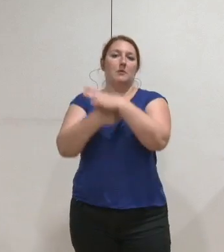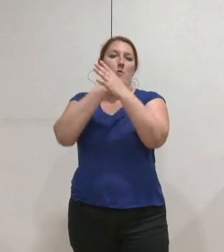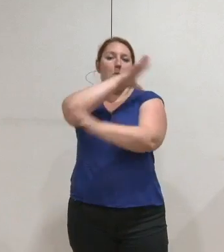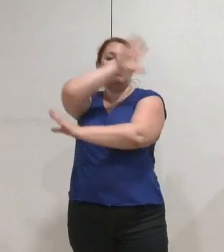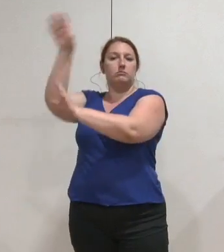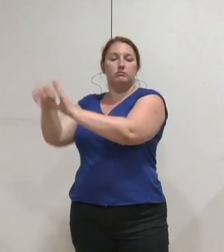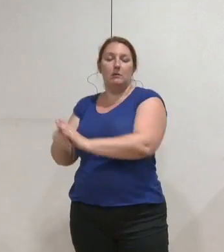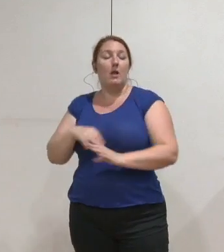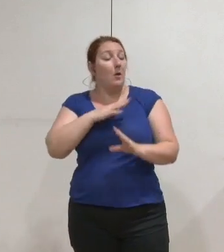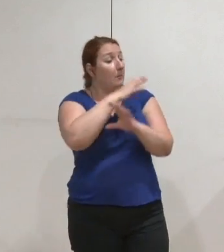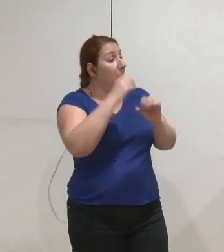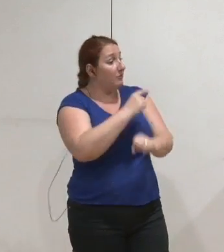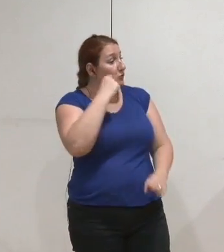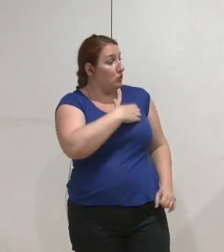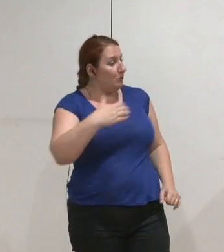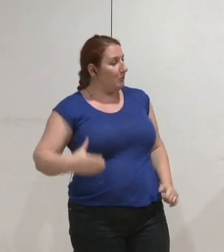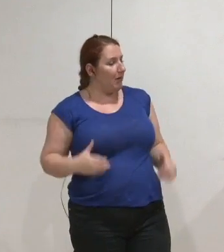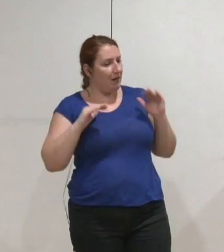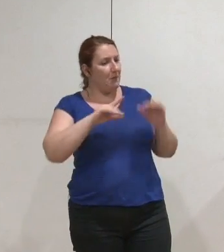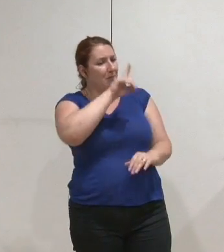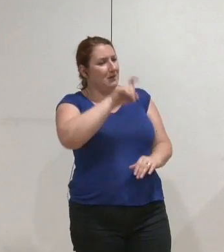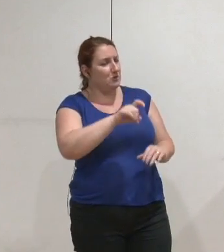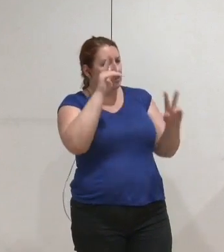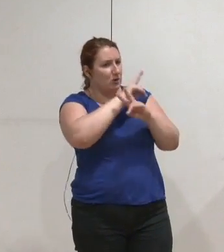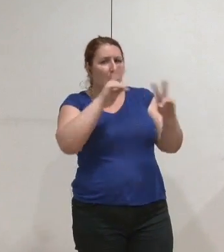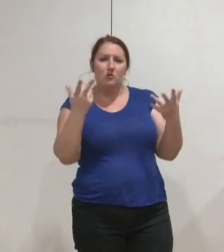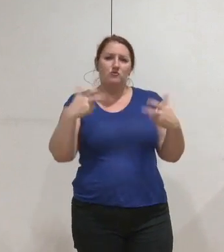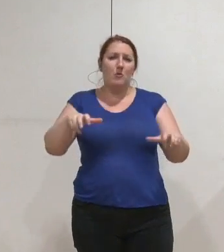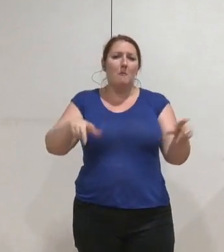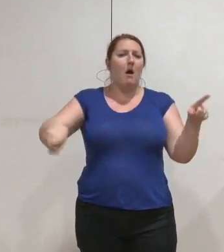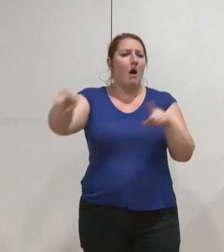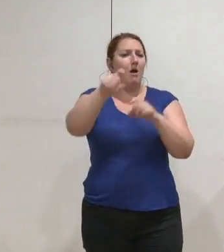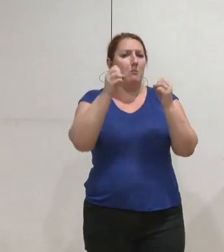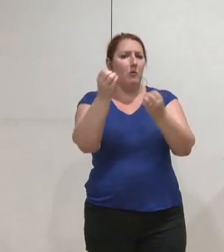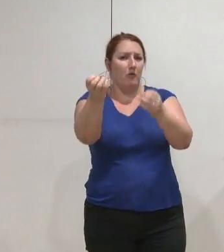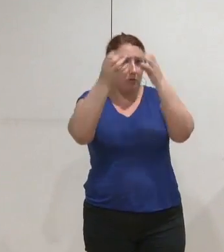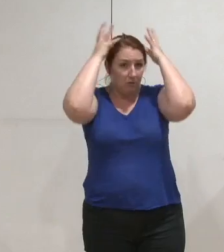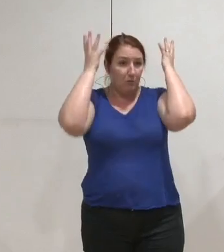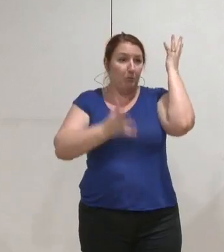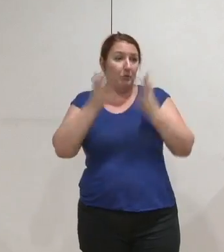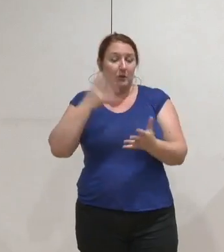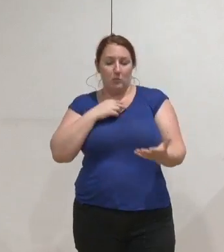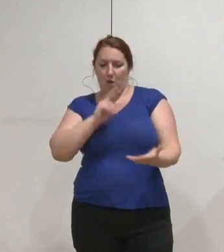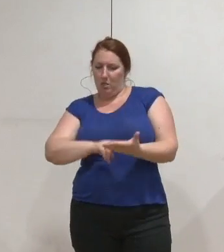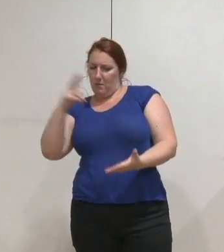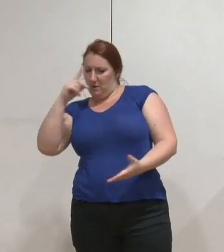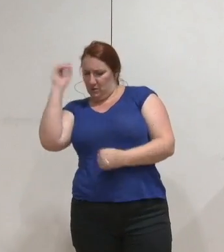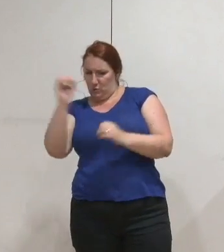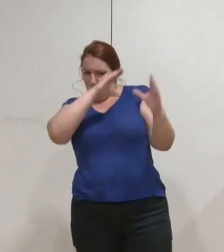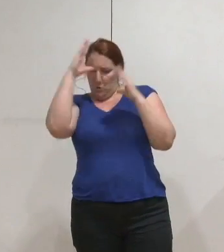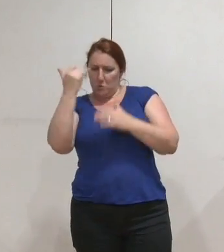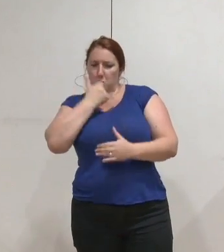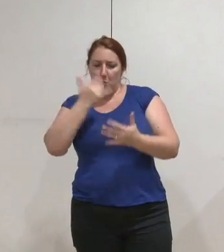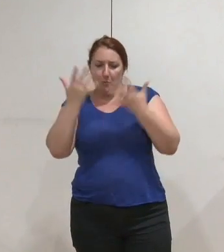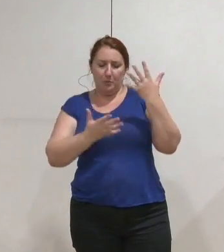Monsieur le Maire j'ai quand même une question question générale je vaux affoler personne je peux j'ai pu me tromper dans certaines interprétations il y a tellement de chiffres que